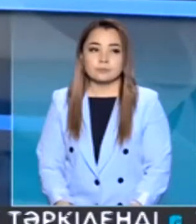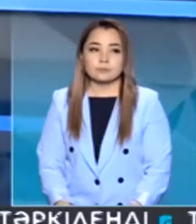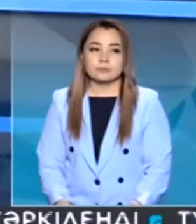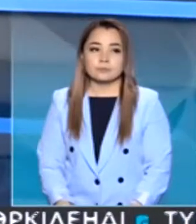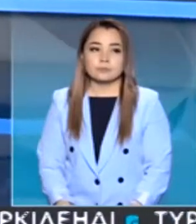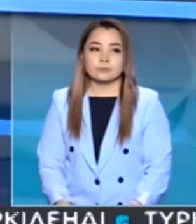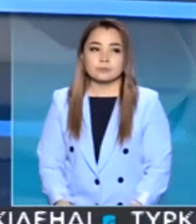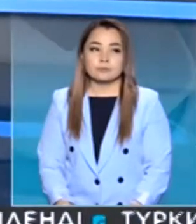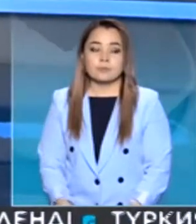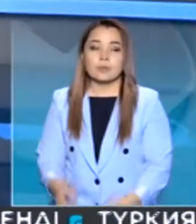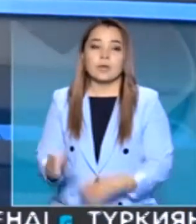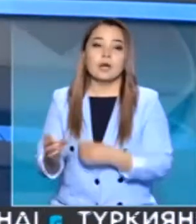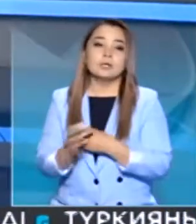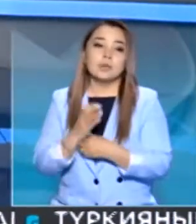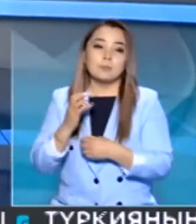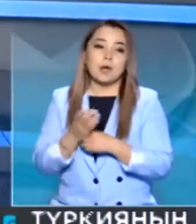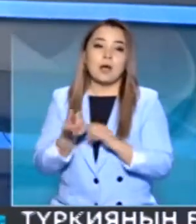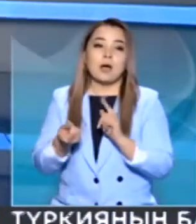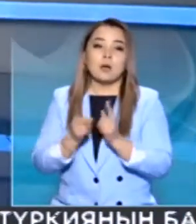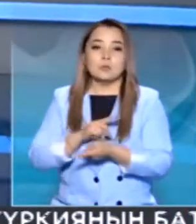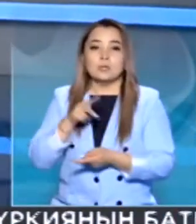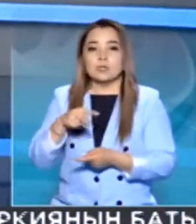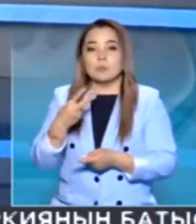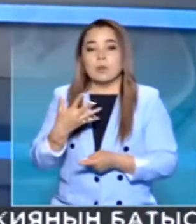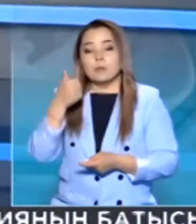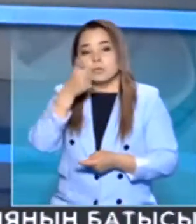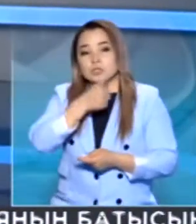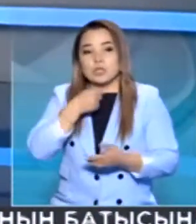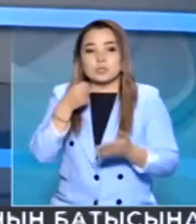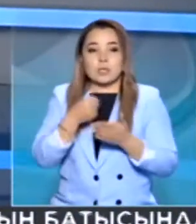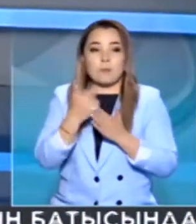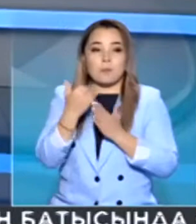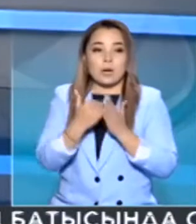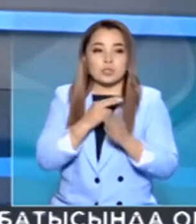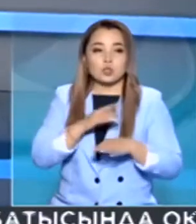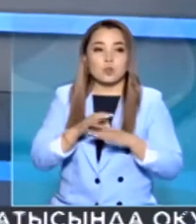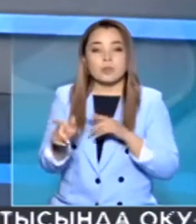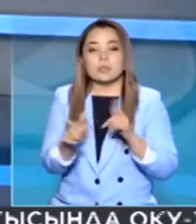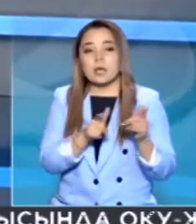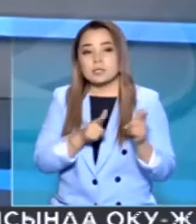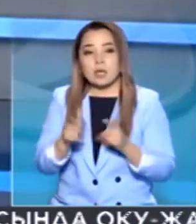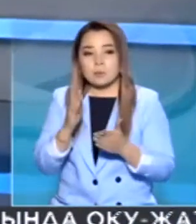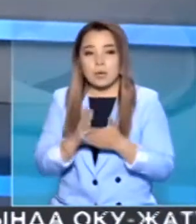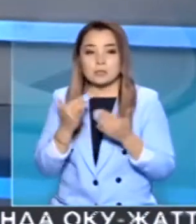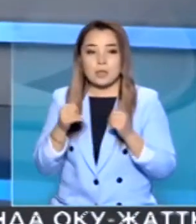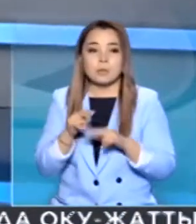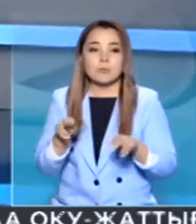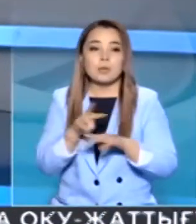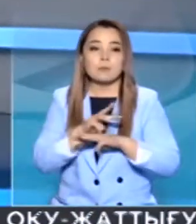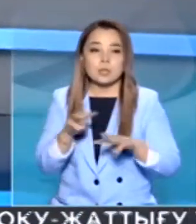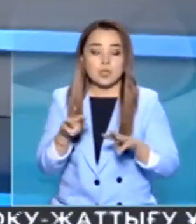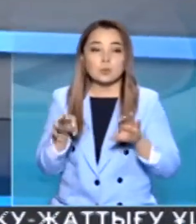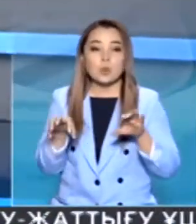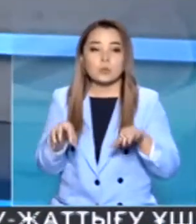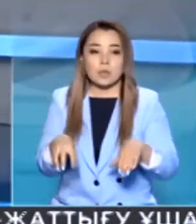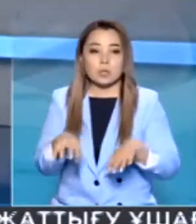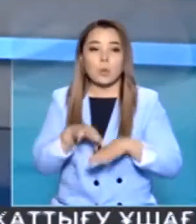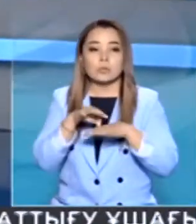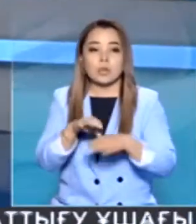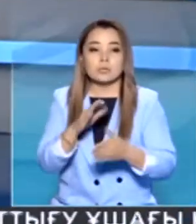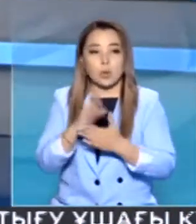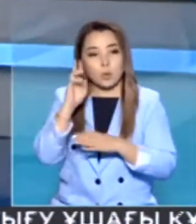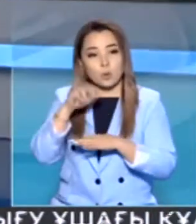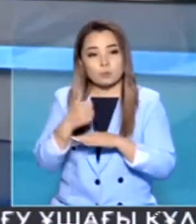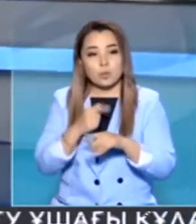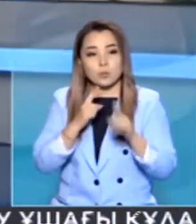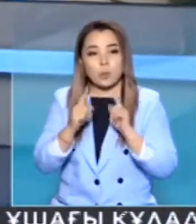Елгор алайық, импортты алмастырудың 2025 жылға дейінгі бағдарламасы әзірленіп жатыр. Бұл туралы премьер-министрдің төрағалығымен өткен